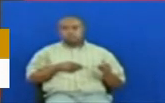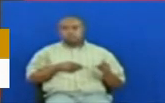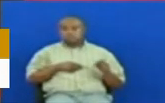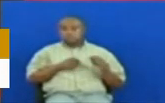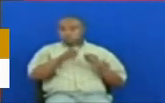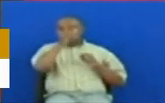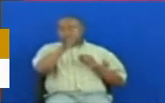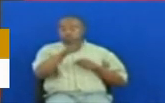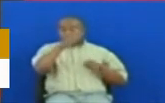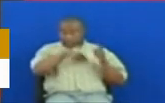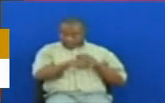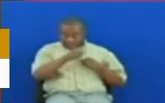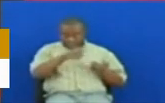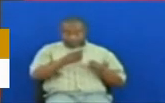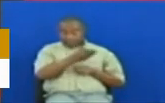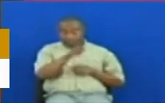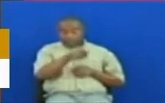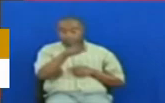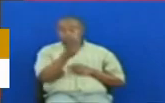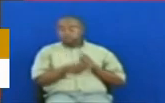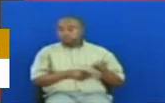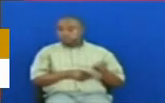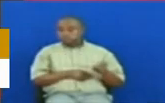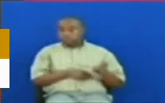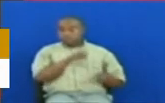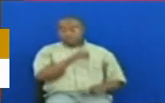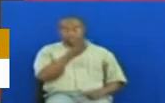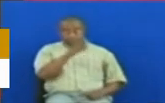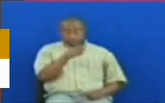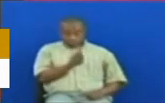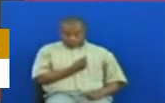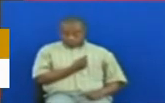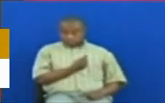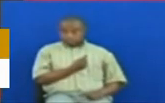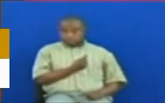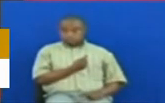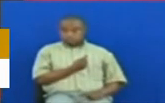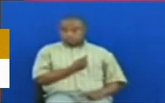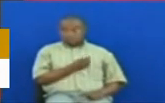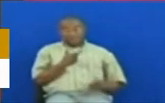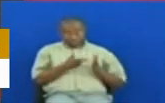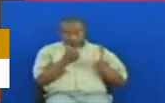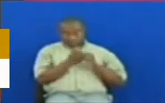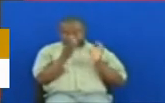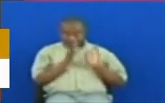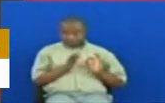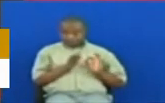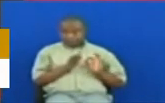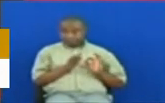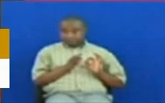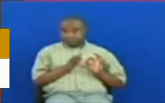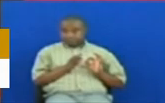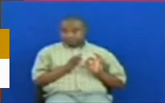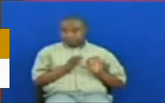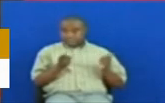reappointment for another term. Yaani iwe miaka mitatu ya mwanzo, kama amefanya vizuri aweze, kama na